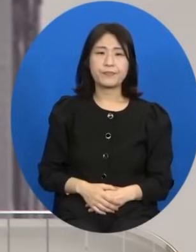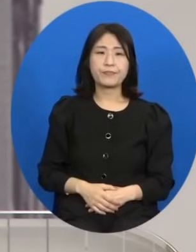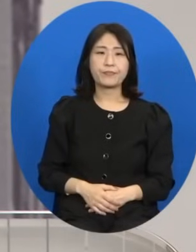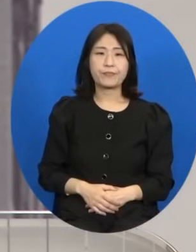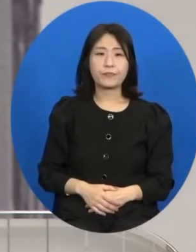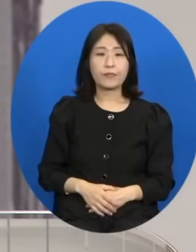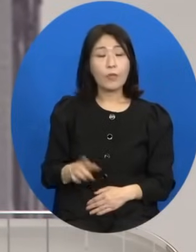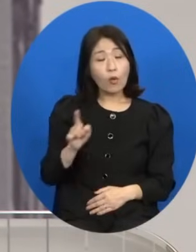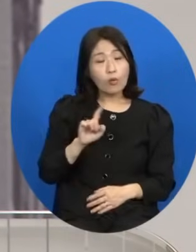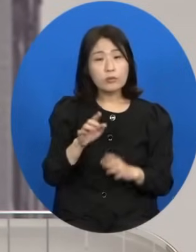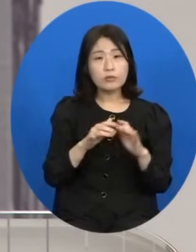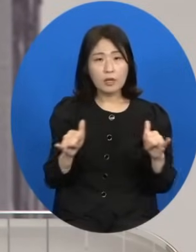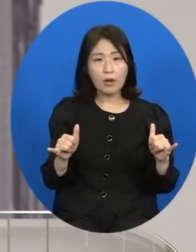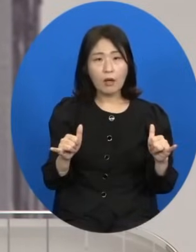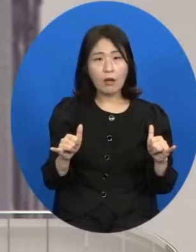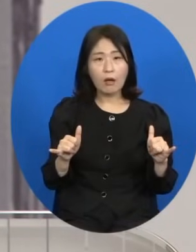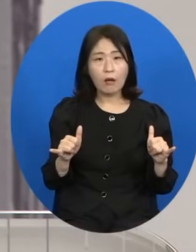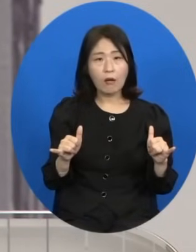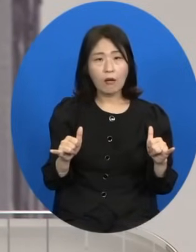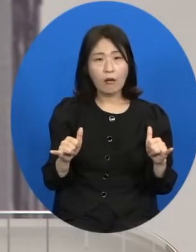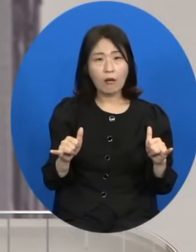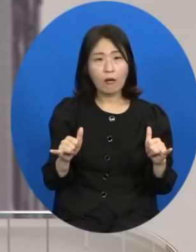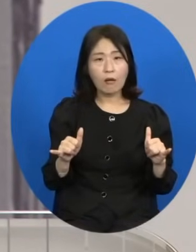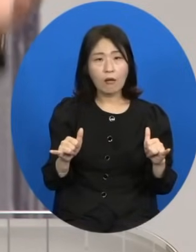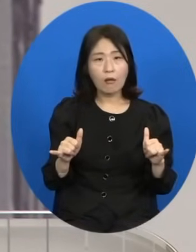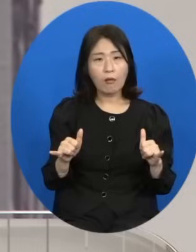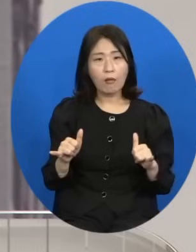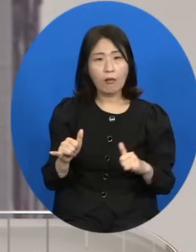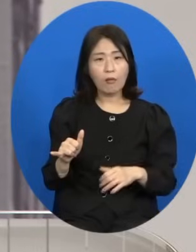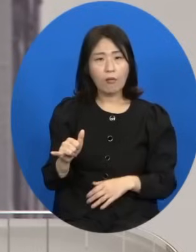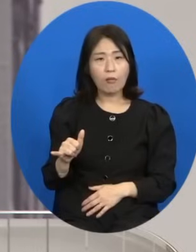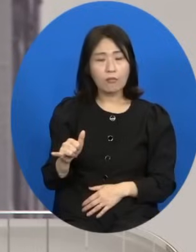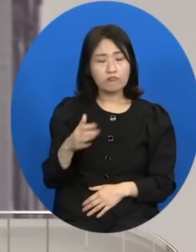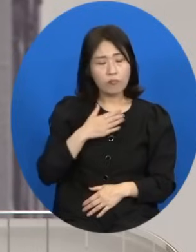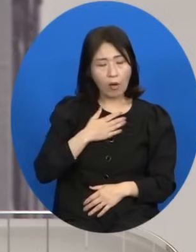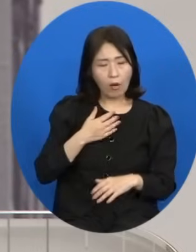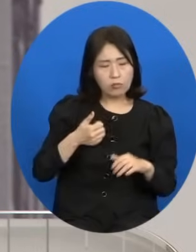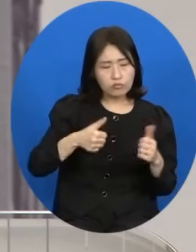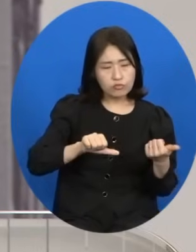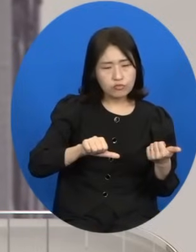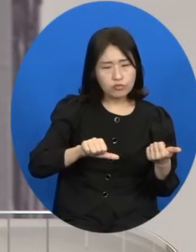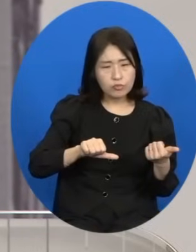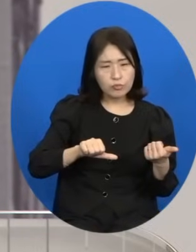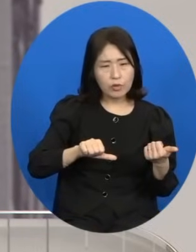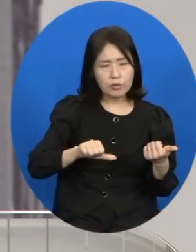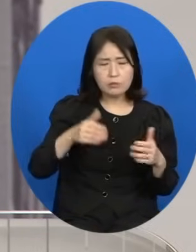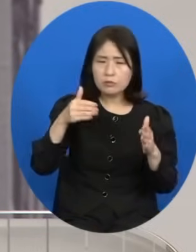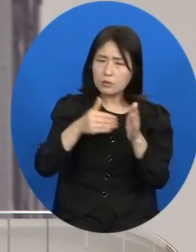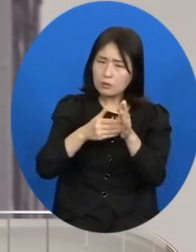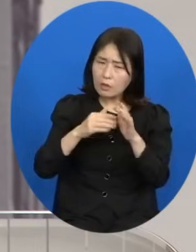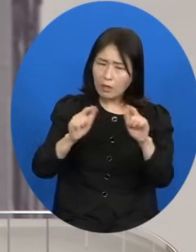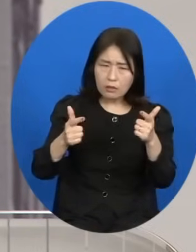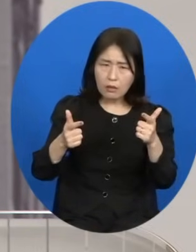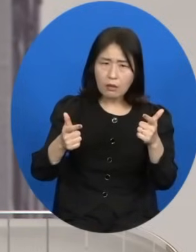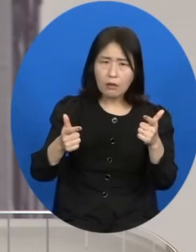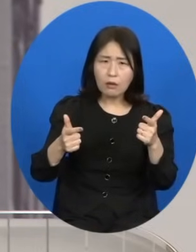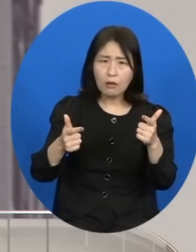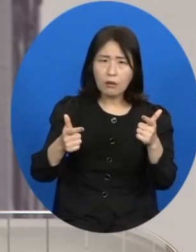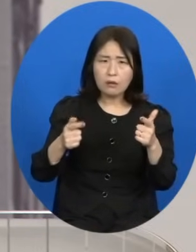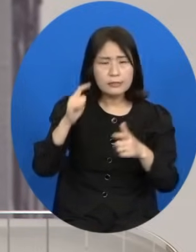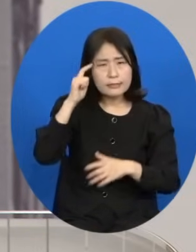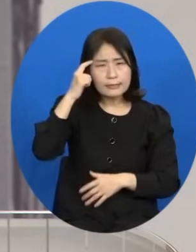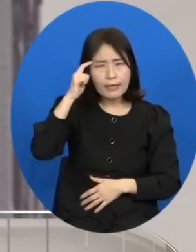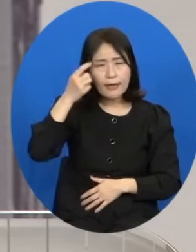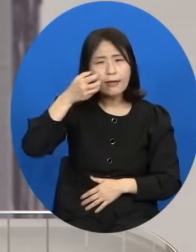분들은 야 이게 이런게 있다고 그 뭐 죽음 나까 끝나는 거 아니야라고 할 때 그렇지 않아요 새